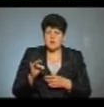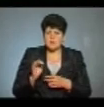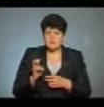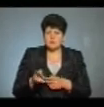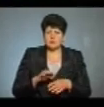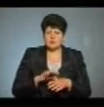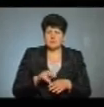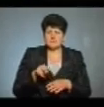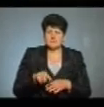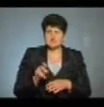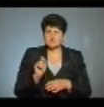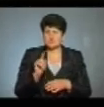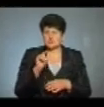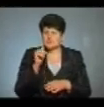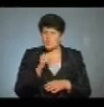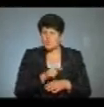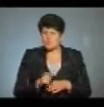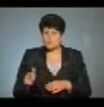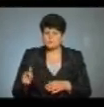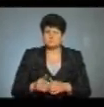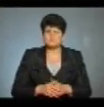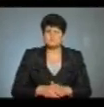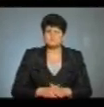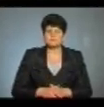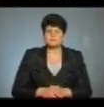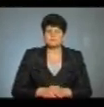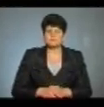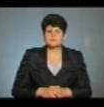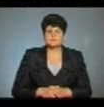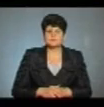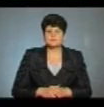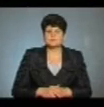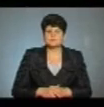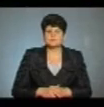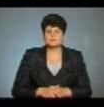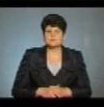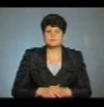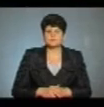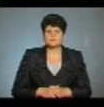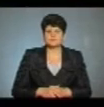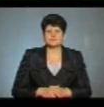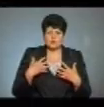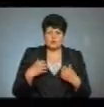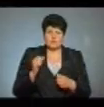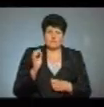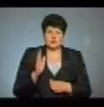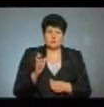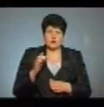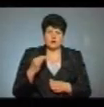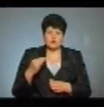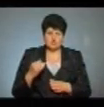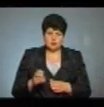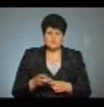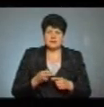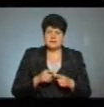проводять із 2011 року. Марія Котенко, Марта Журавель. Новини на Суспільному. Тернопіль. На цьому у